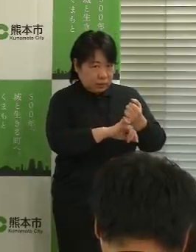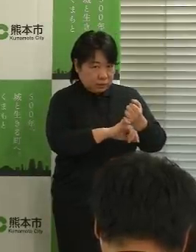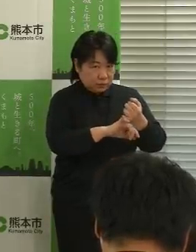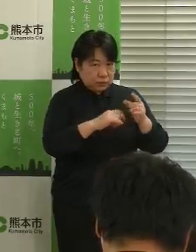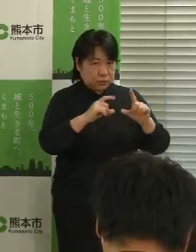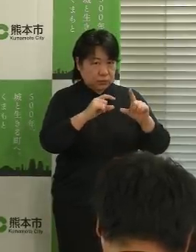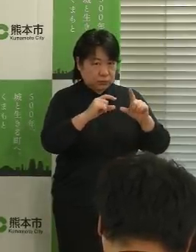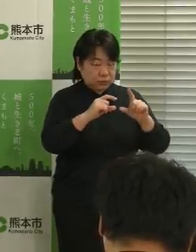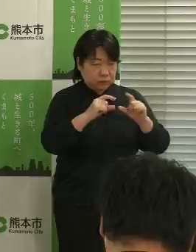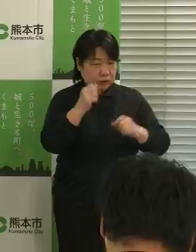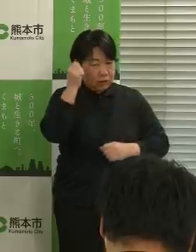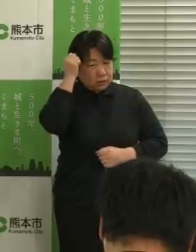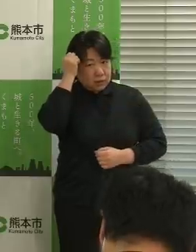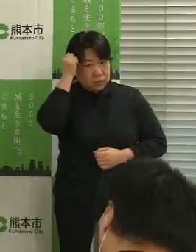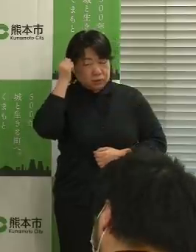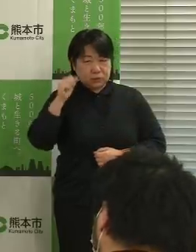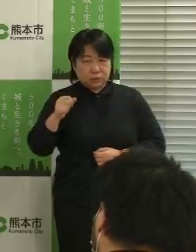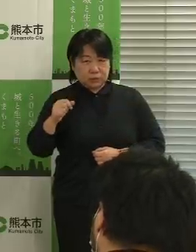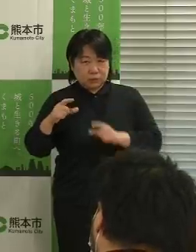に、